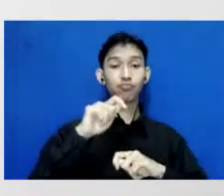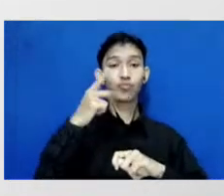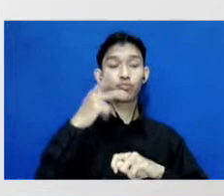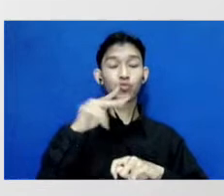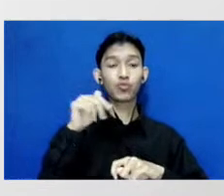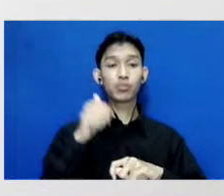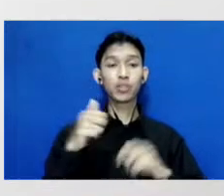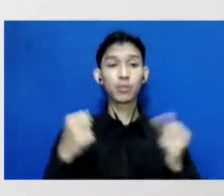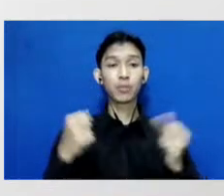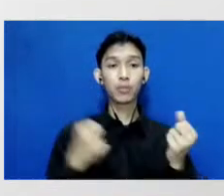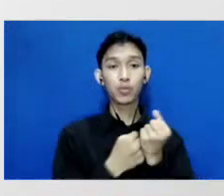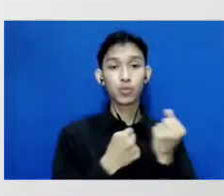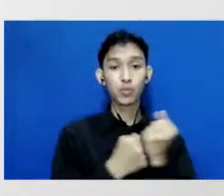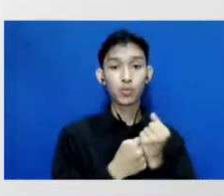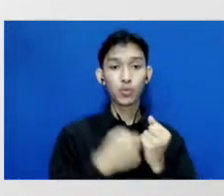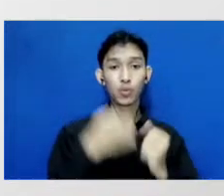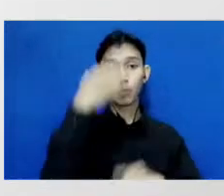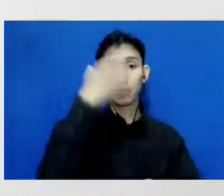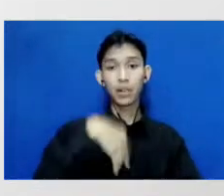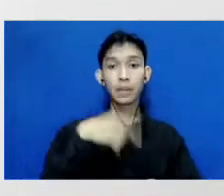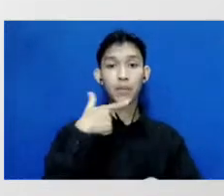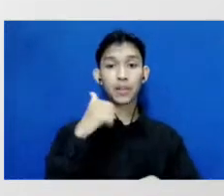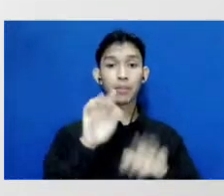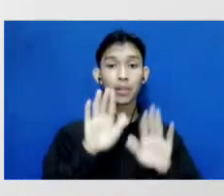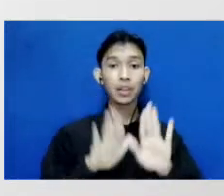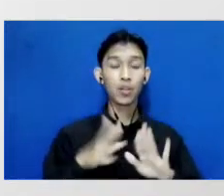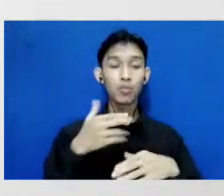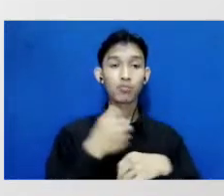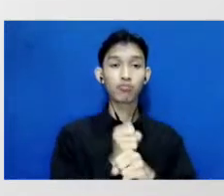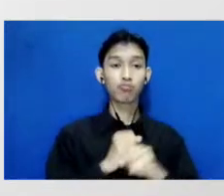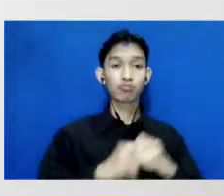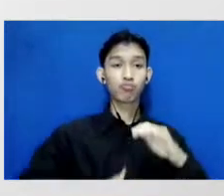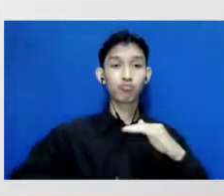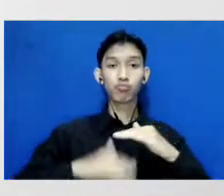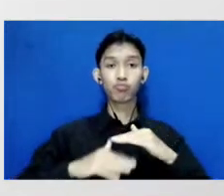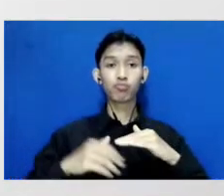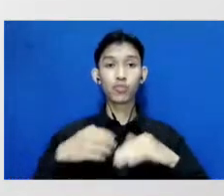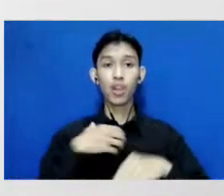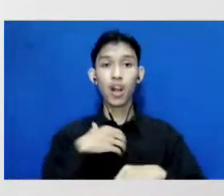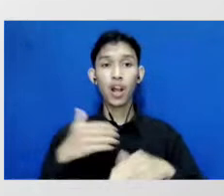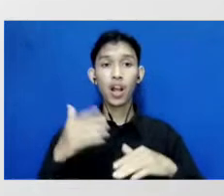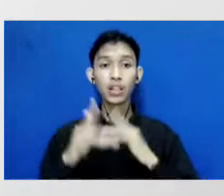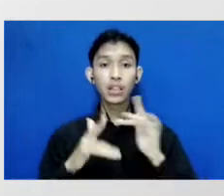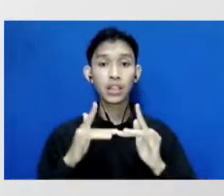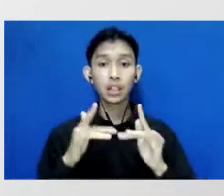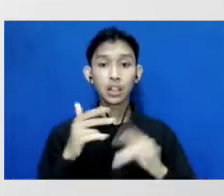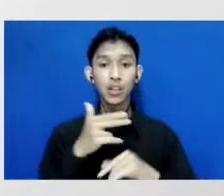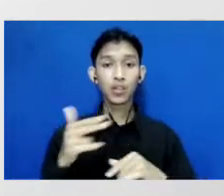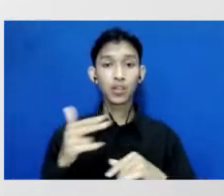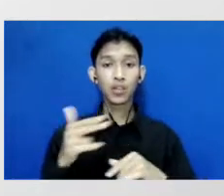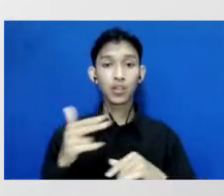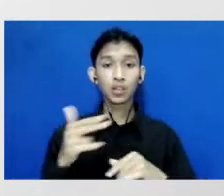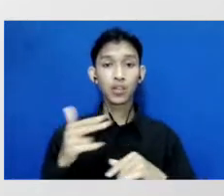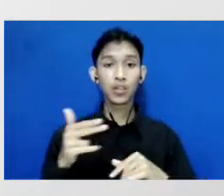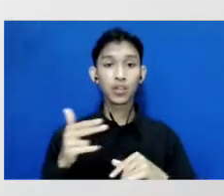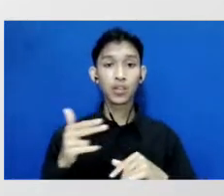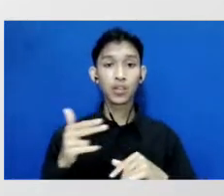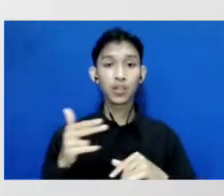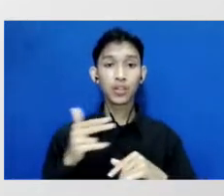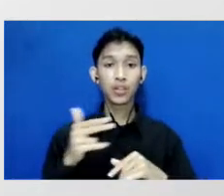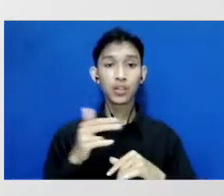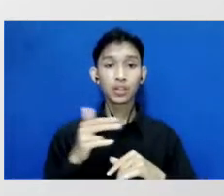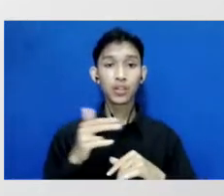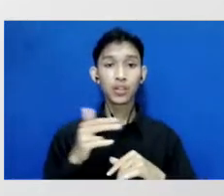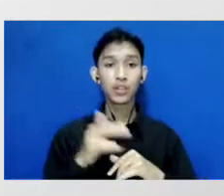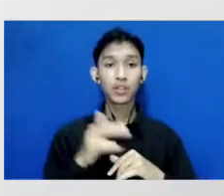bisa mendukung peran penting media di dalam menciptakan pemenuhan hak-hak digital masyarakat di Indonesia. Perkenankan saya untuk